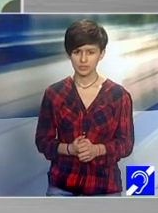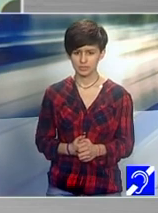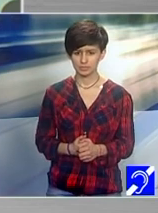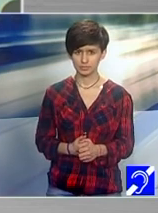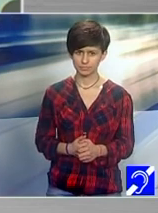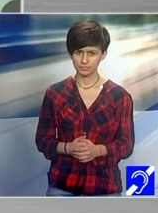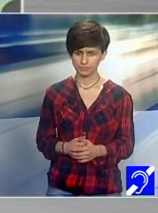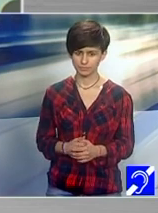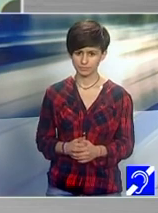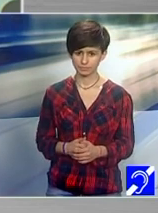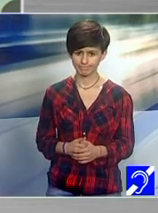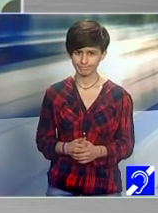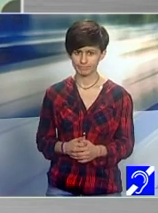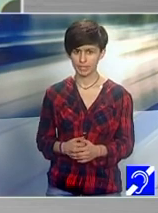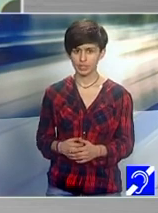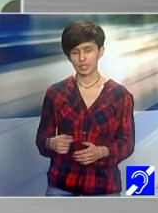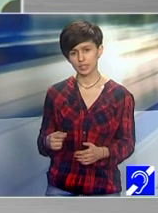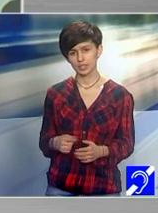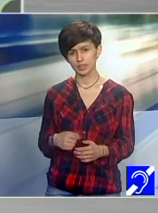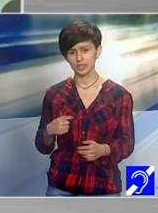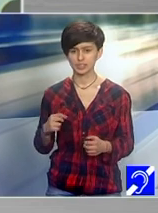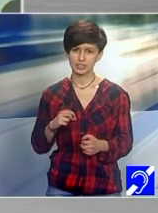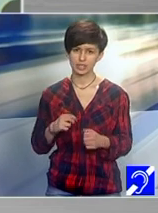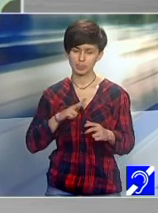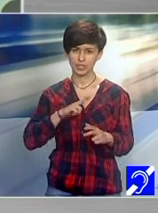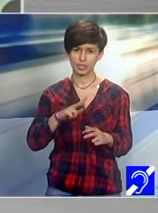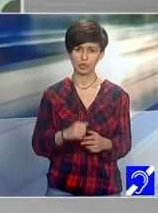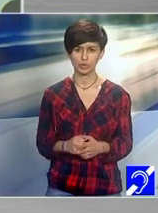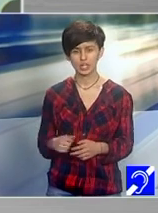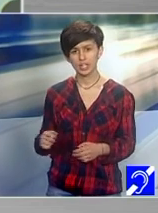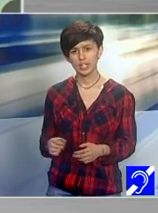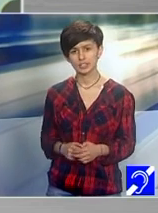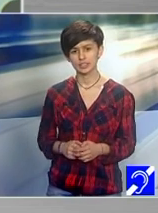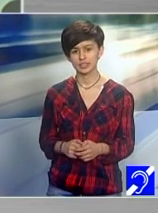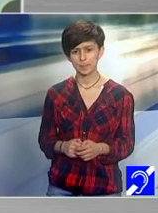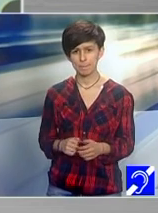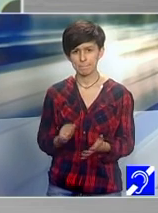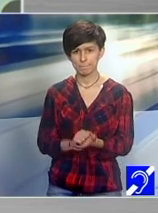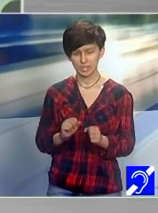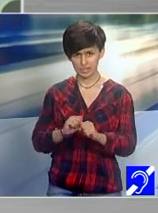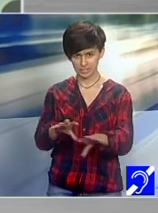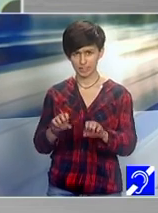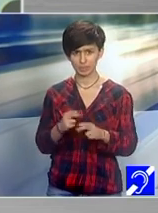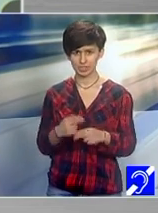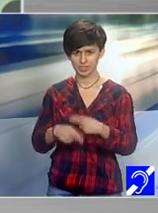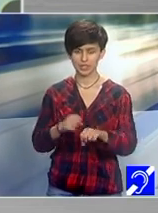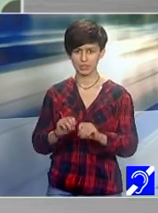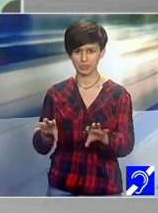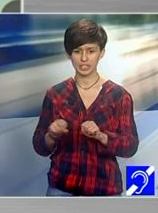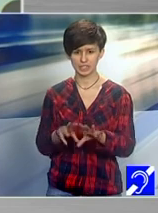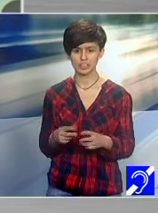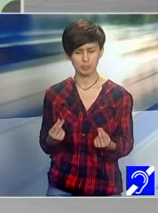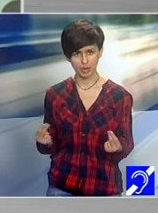nu știu câte infecții, ei au spus, da, tot în regulă. De ce nu ies medicii și legat